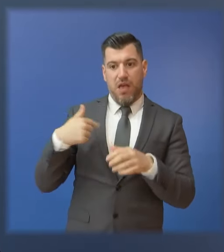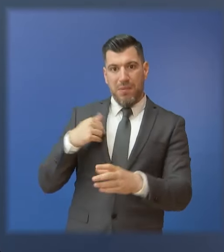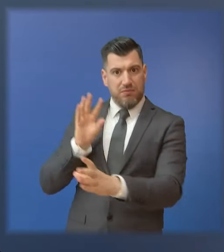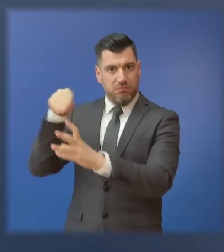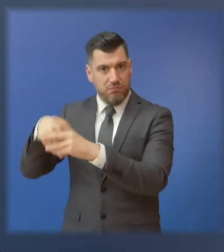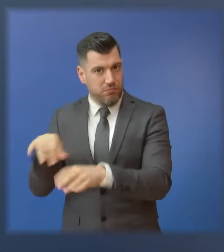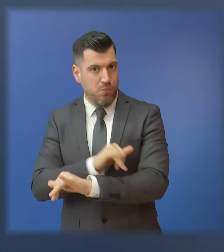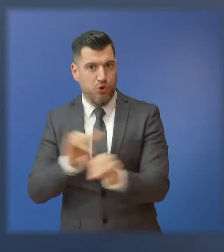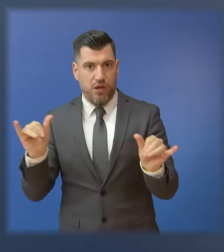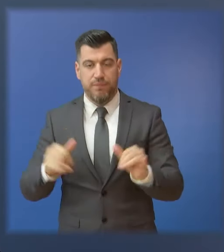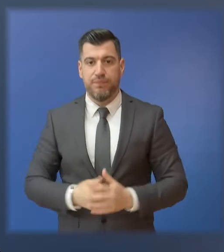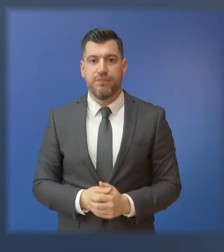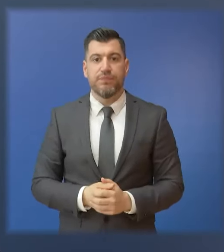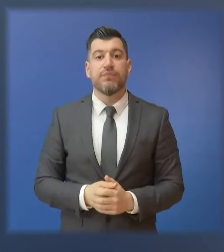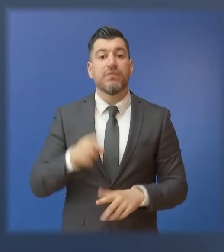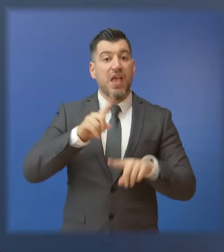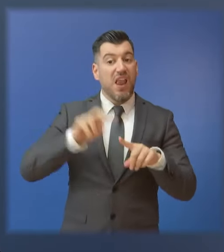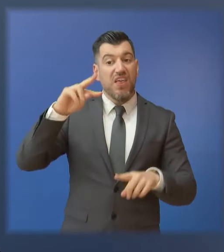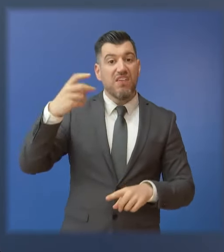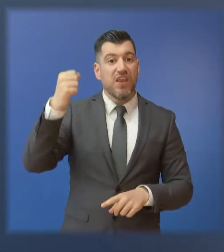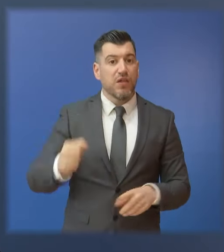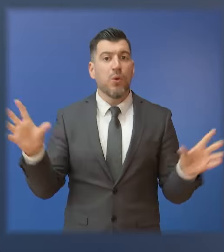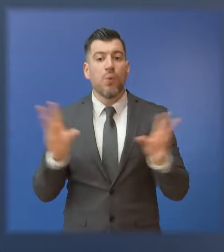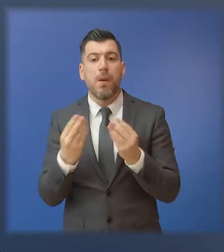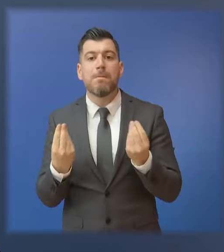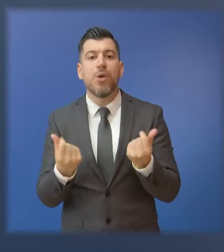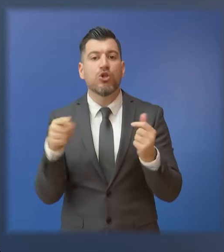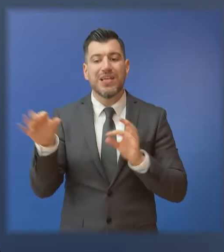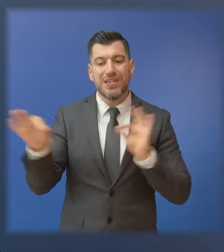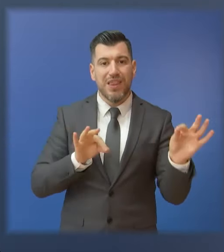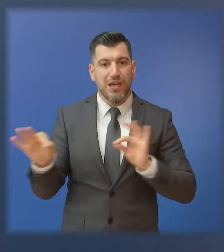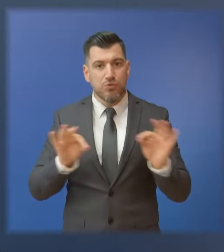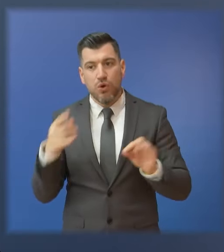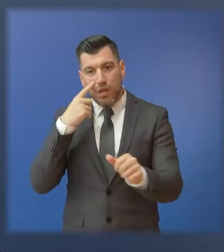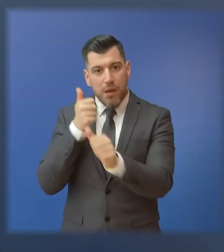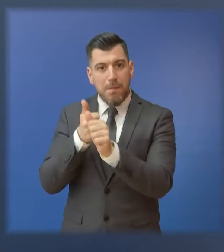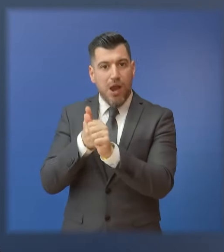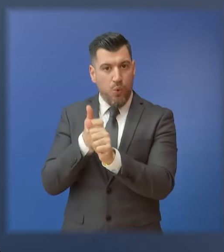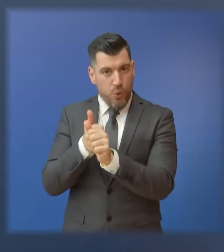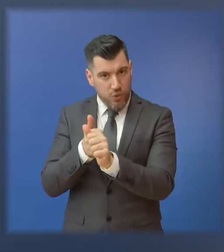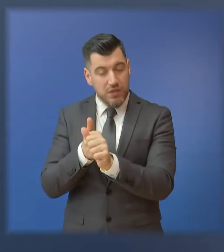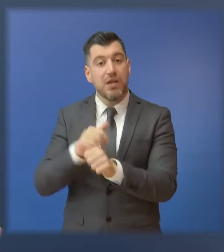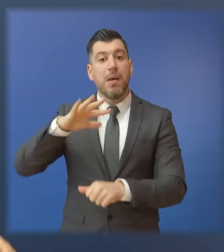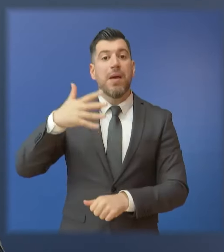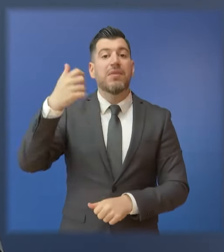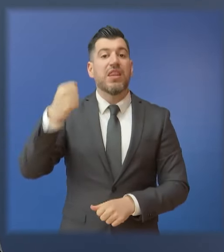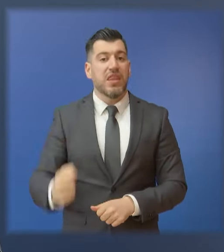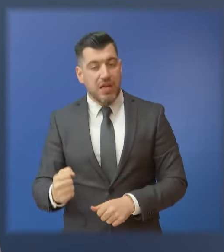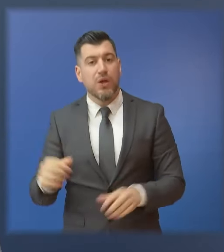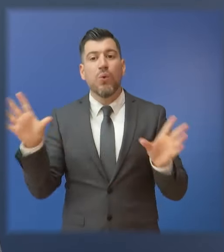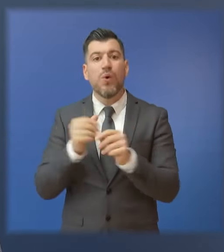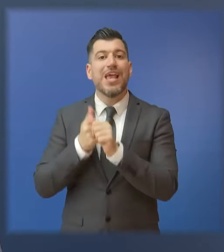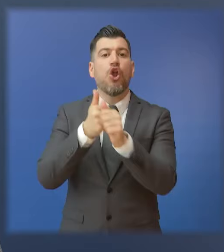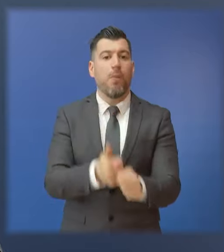η χώρα μας βρίσκεται στη δεύτερη καλύτερη θέση στην ποιότητα του σχεδιασμού και του συστήματος παρακολούθησης την πέμπτη καλύτερη θέση στο βαθμό